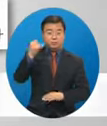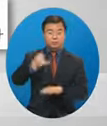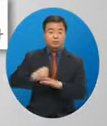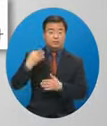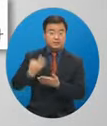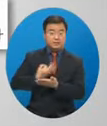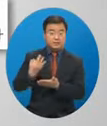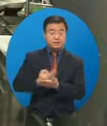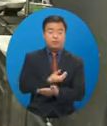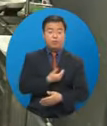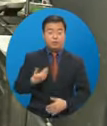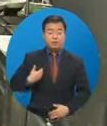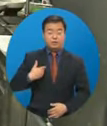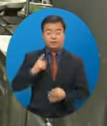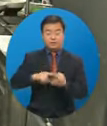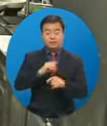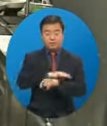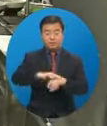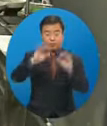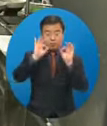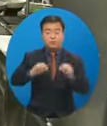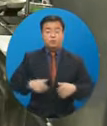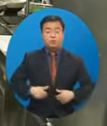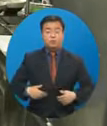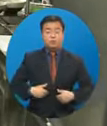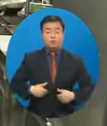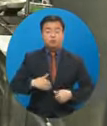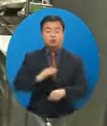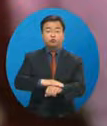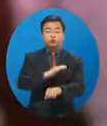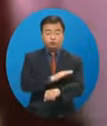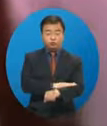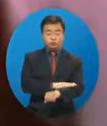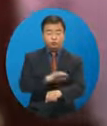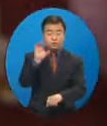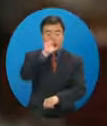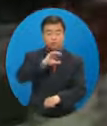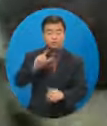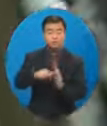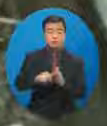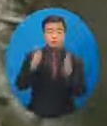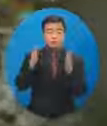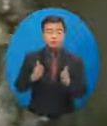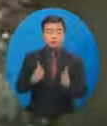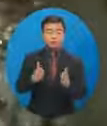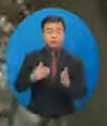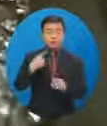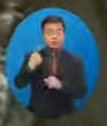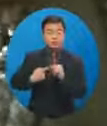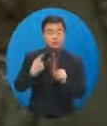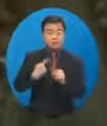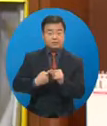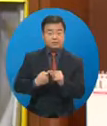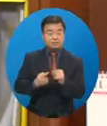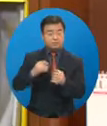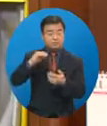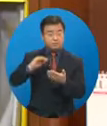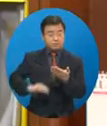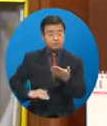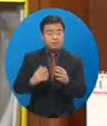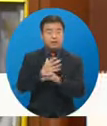합니다 수습기간 이라도 계약기간이 1년 미만일 경우에는 최저임금 이상을 받을 수 있습니다